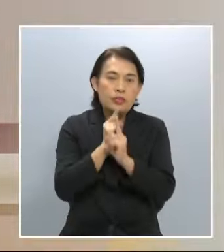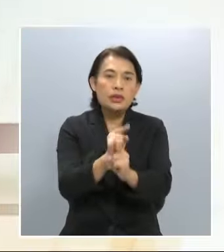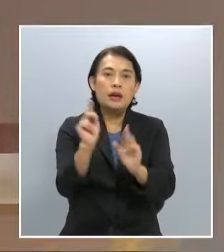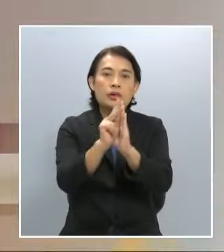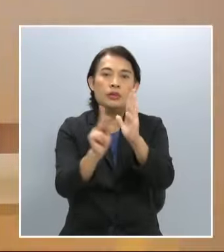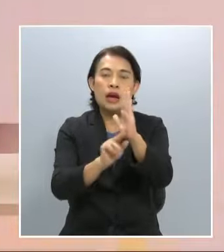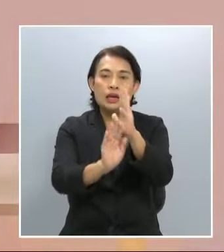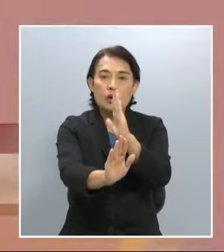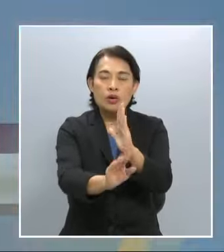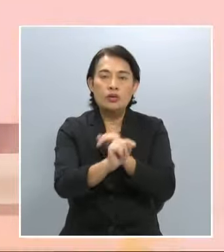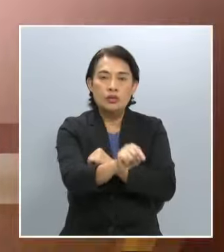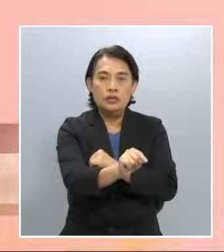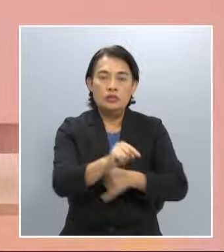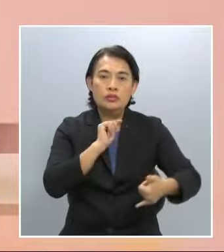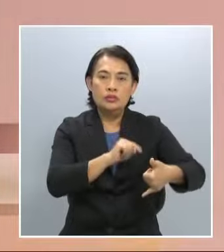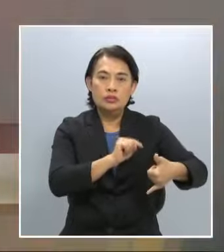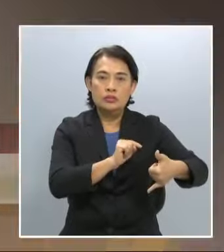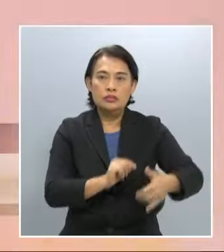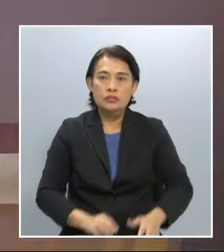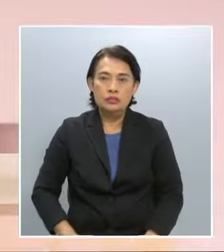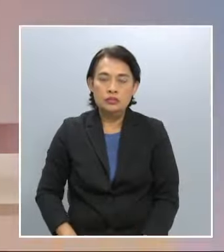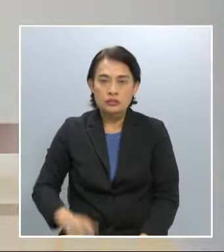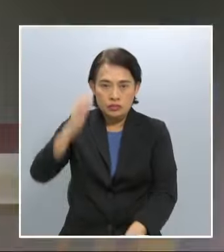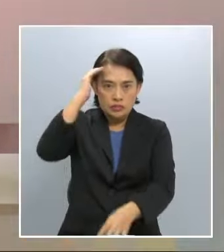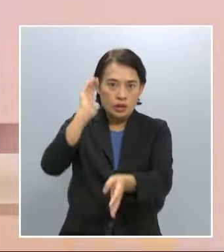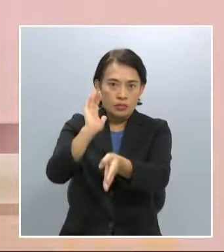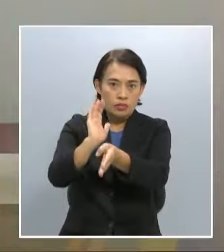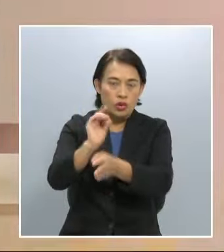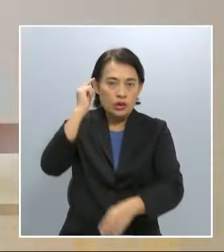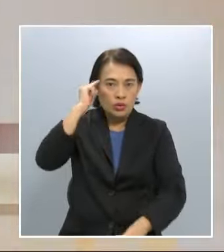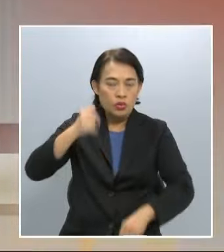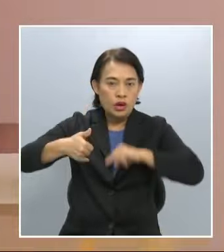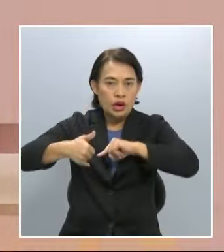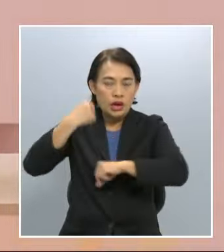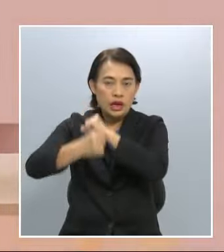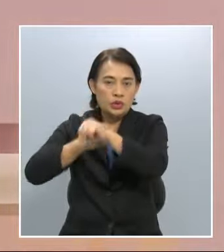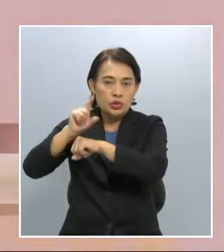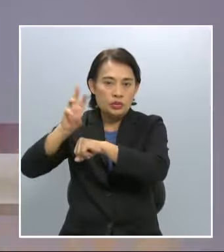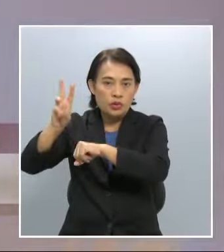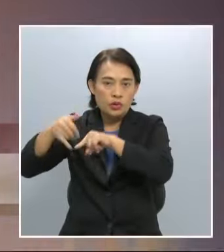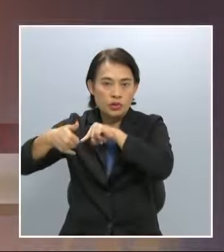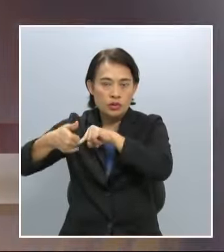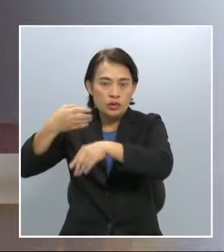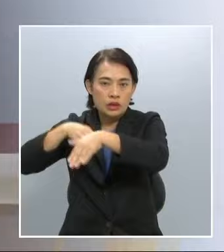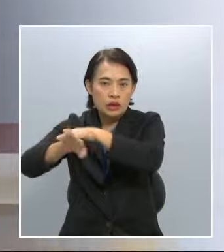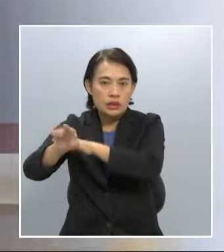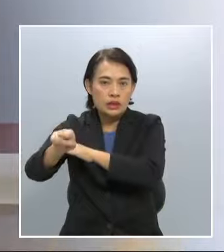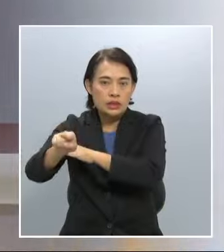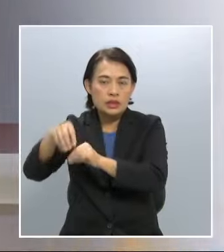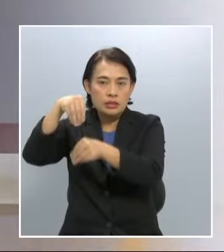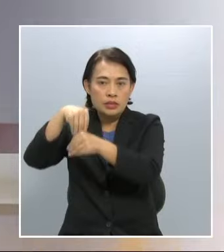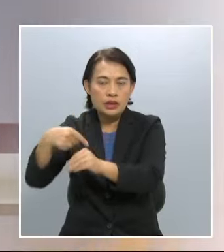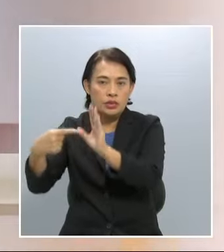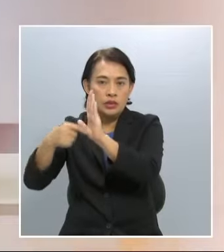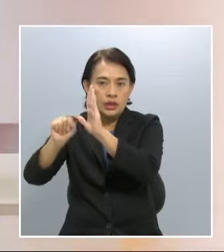ค่ะ ล่าสุดตำรวจสืบทราบว่านายวุฒิรักษ์อายุ26ปีหนีไปกบดานที่สมุทรปราการ